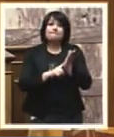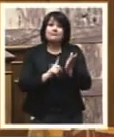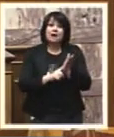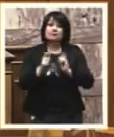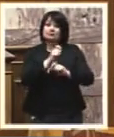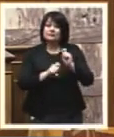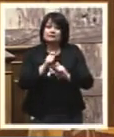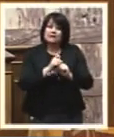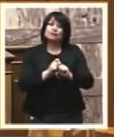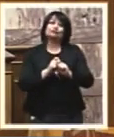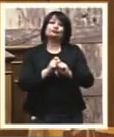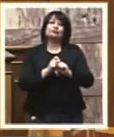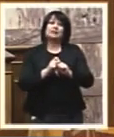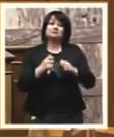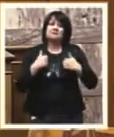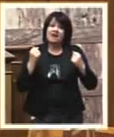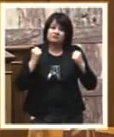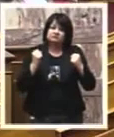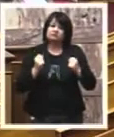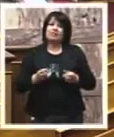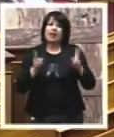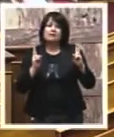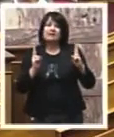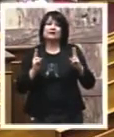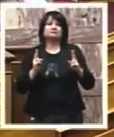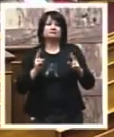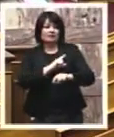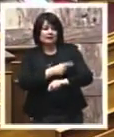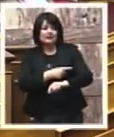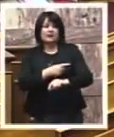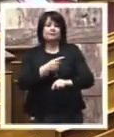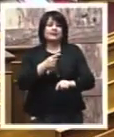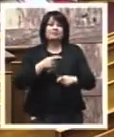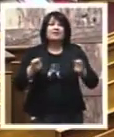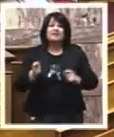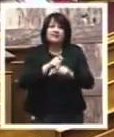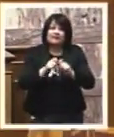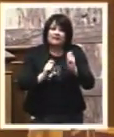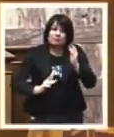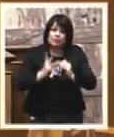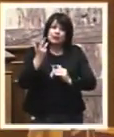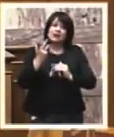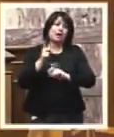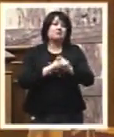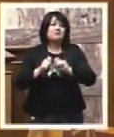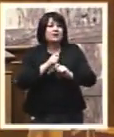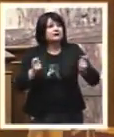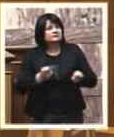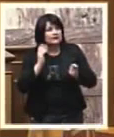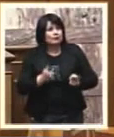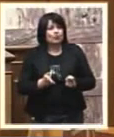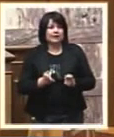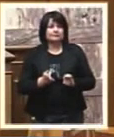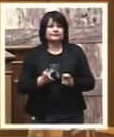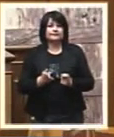δημιουργική, εύρωστη, χρειάζεται δημιουργική νέα γενιά που δεν εξαρτάται από κανέναν,